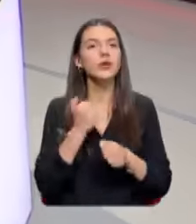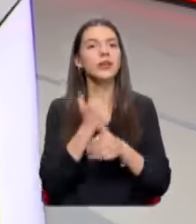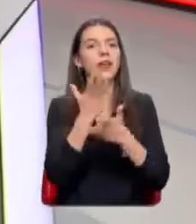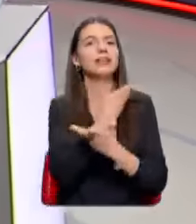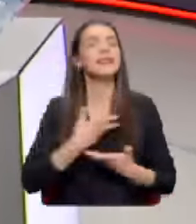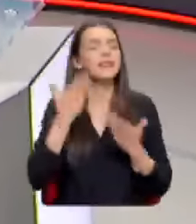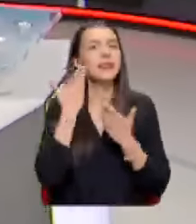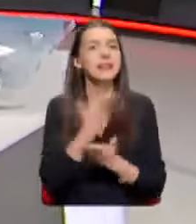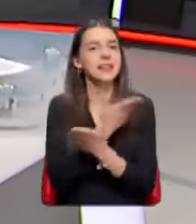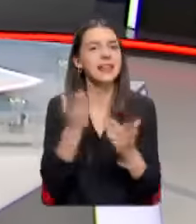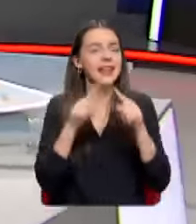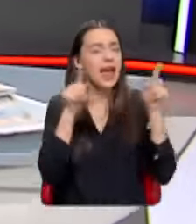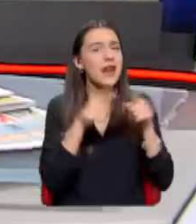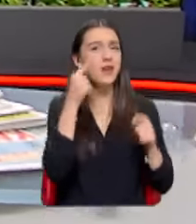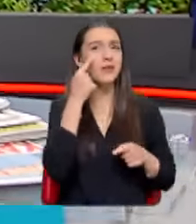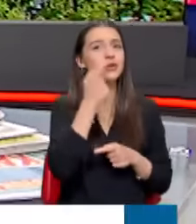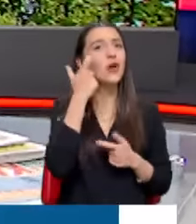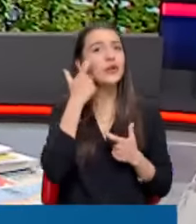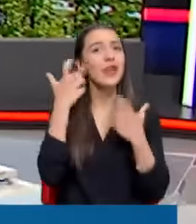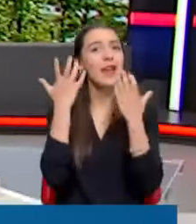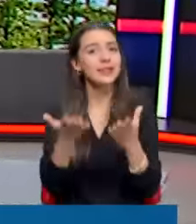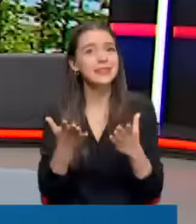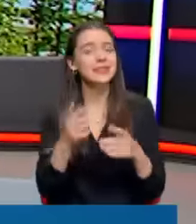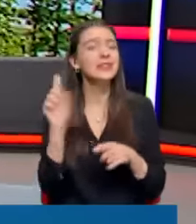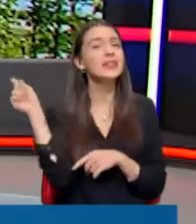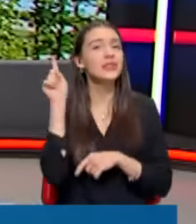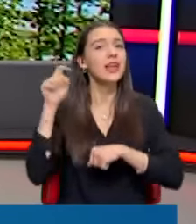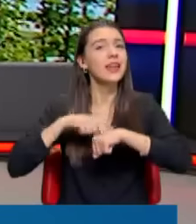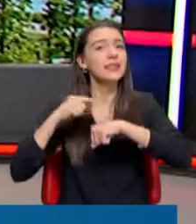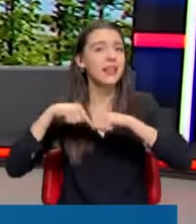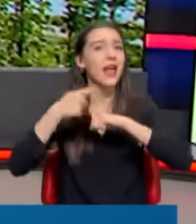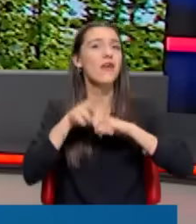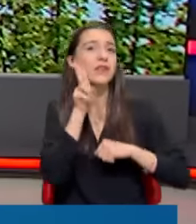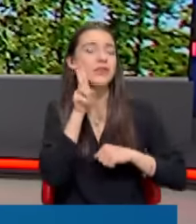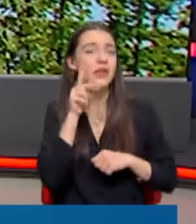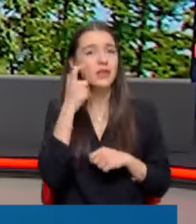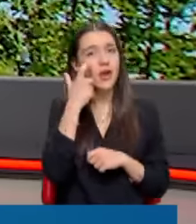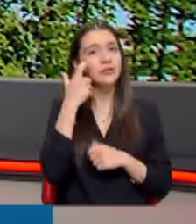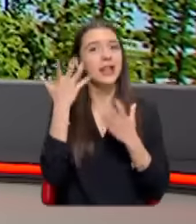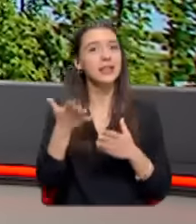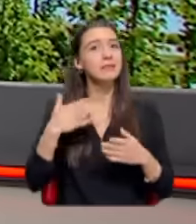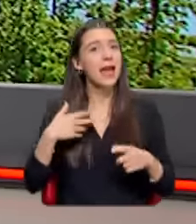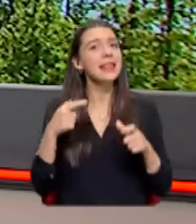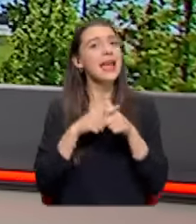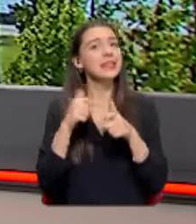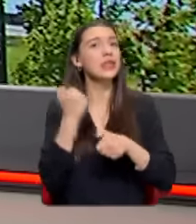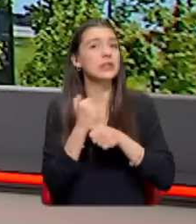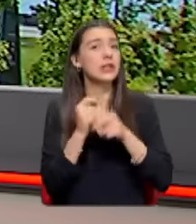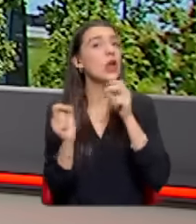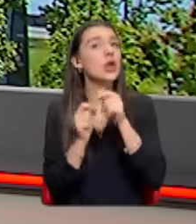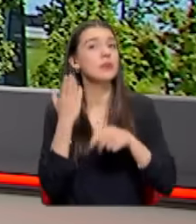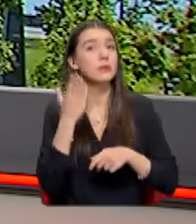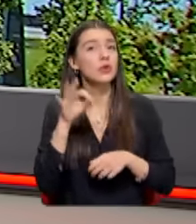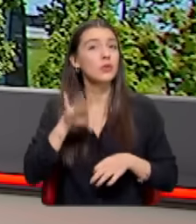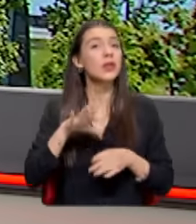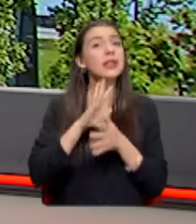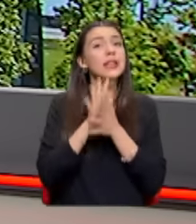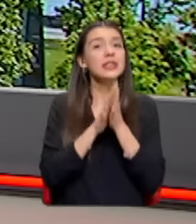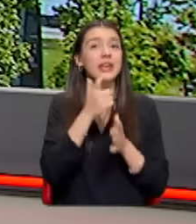Günaydın sevgili izleyenler, ekran başına hoş geldiniz. Çalar Saat hafta sonuna hoş geldiniz. Ben Ezgi Gözeger Özmemiş. Bugün işaret